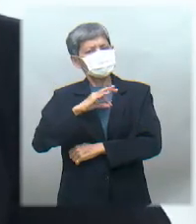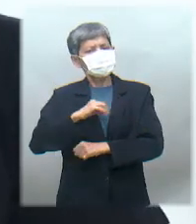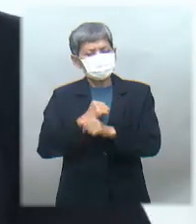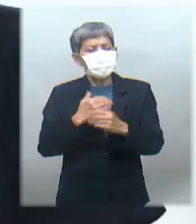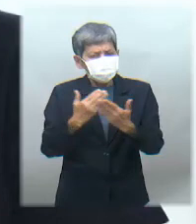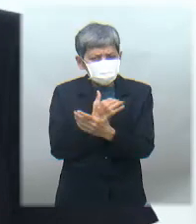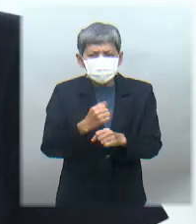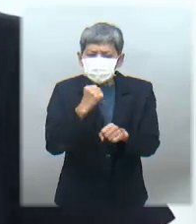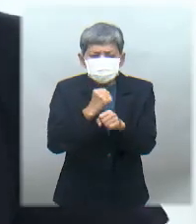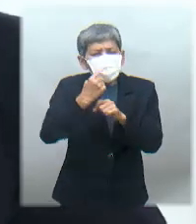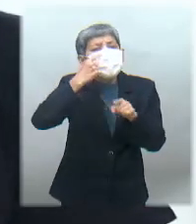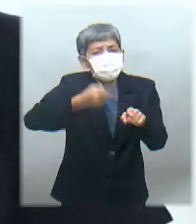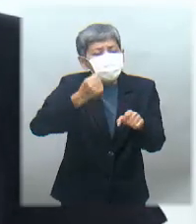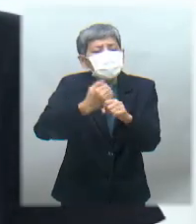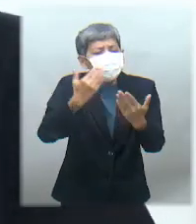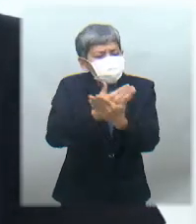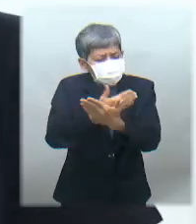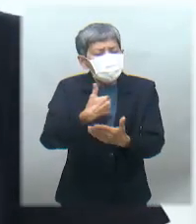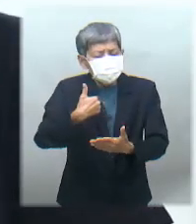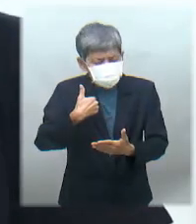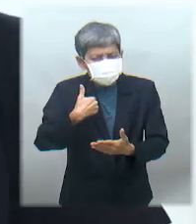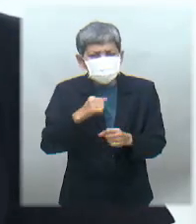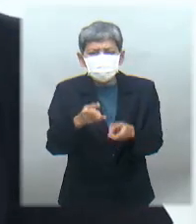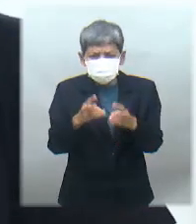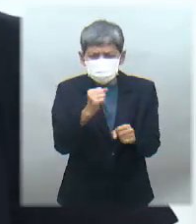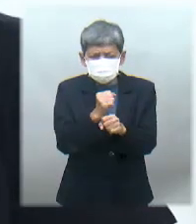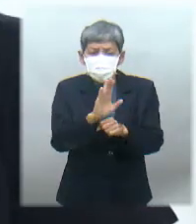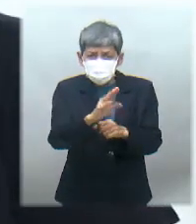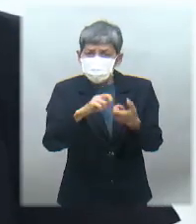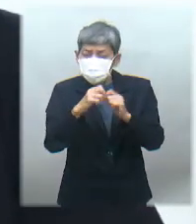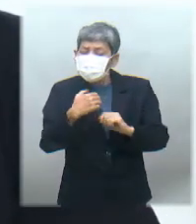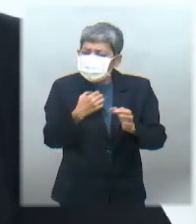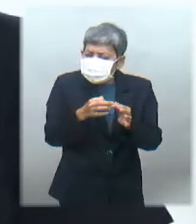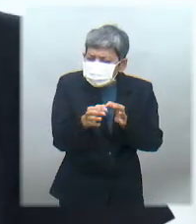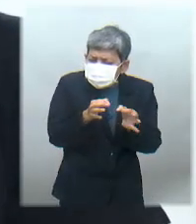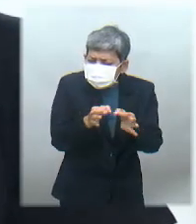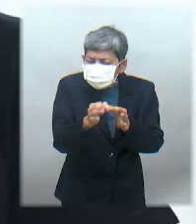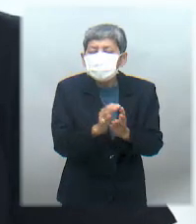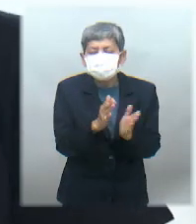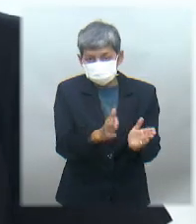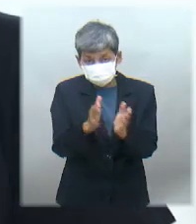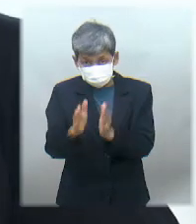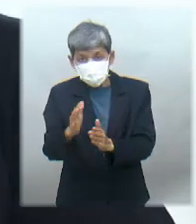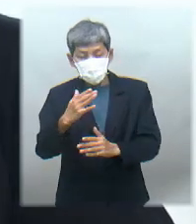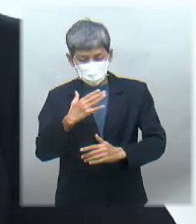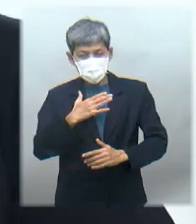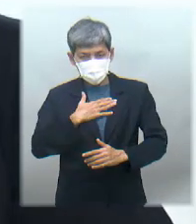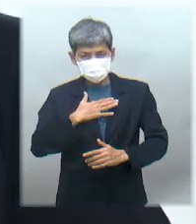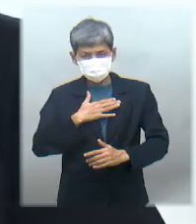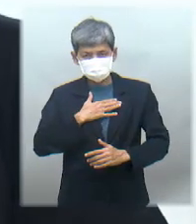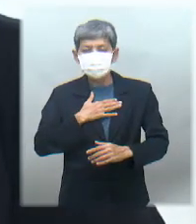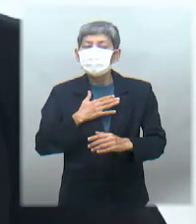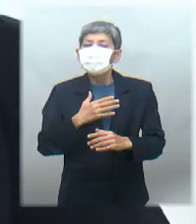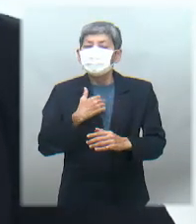านที่เขาทำมกเปลี่ยนมกเท Hunger Ramaในขณะเดียวกัน เราเงะคเหื